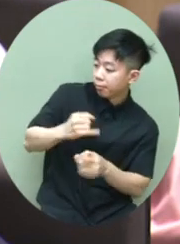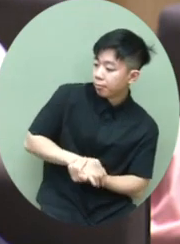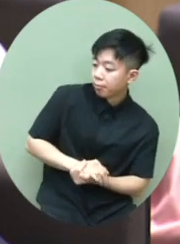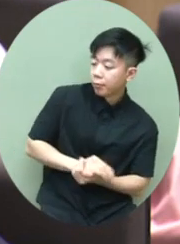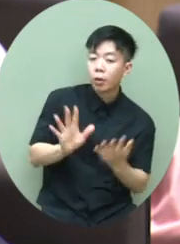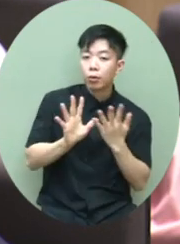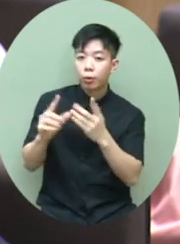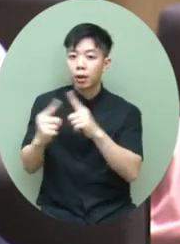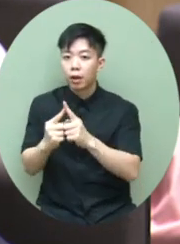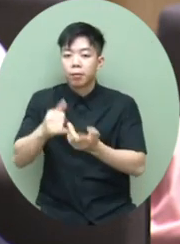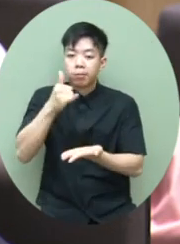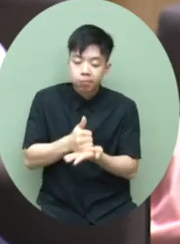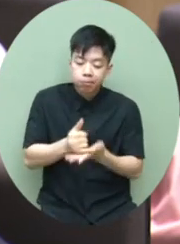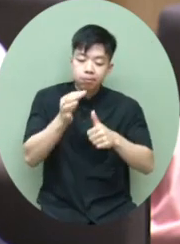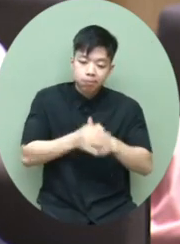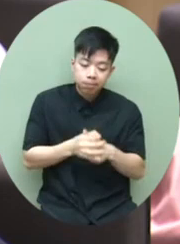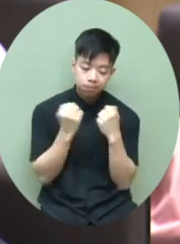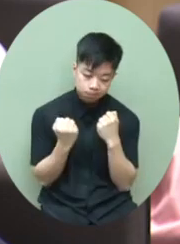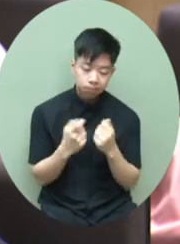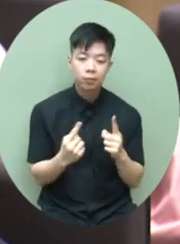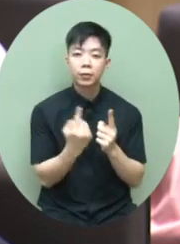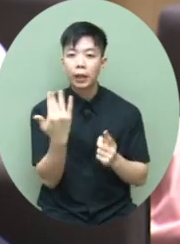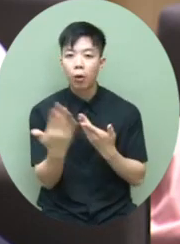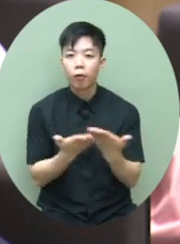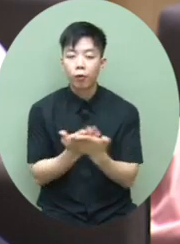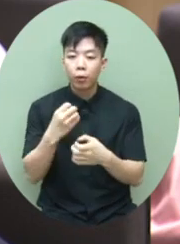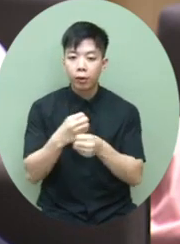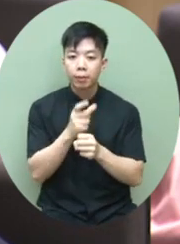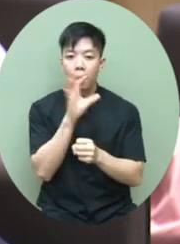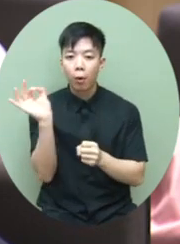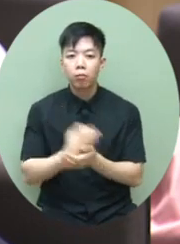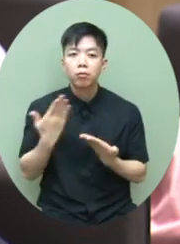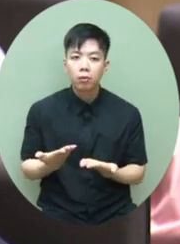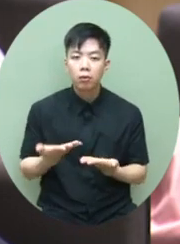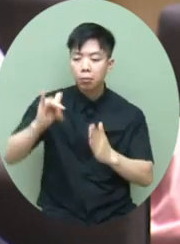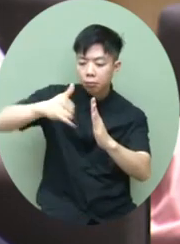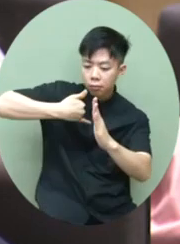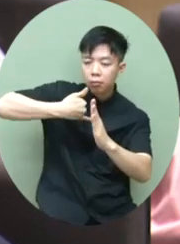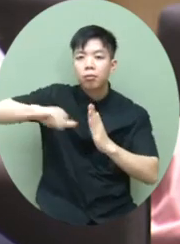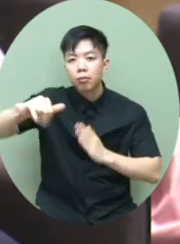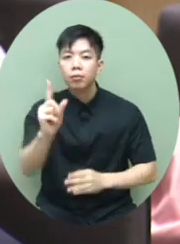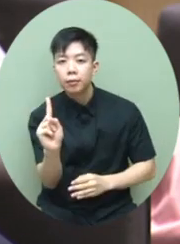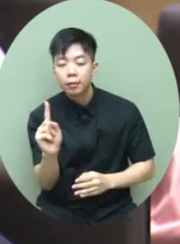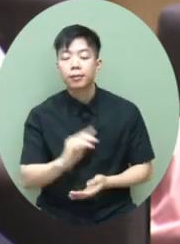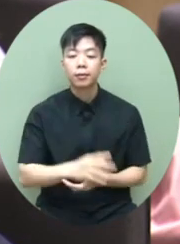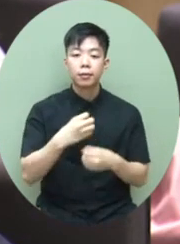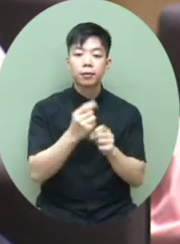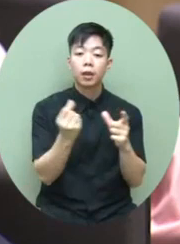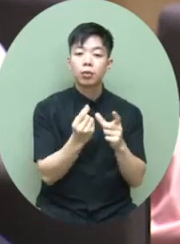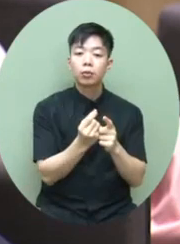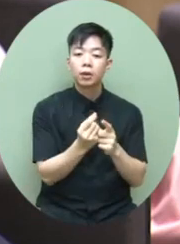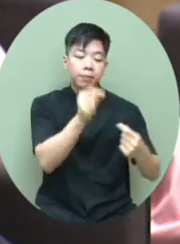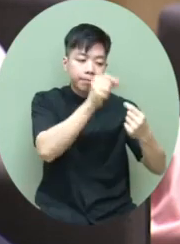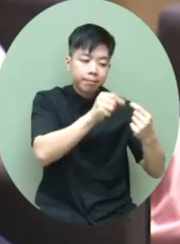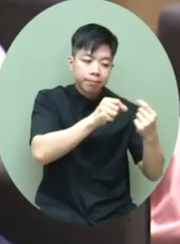滯留，有沒有做覆檢呢？他們現在的結果是怎樣，是不是離境呢？會不會跟檢測公司這方面去了解一下，